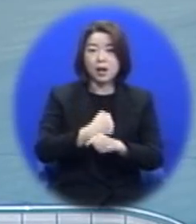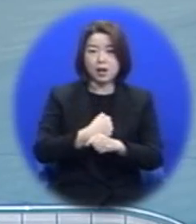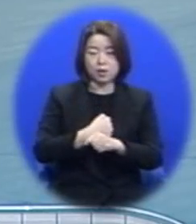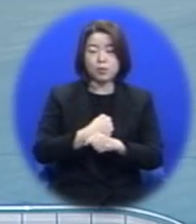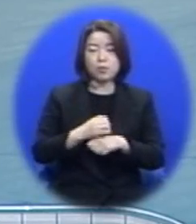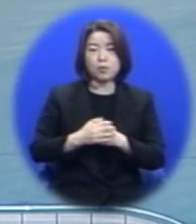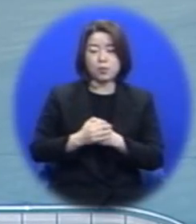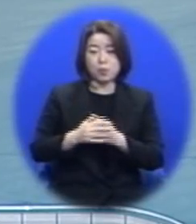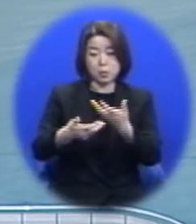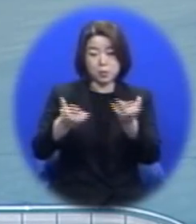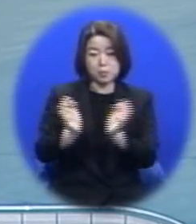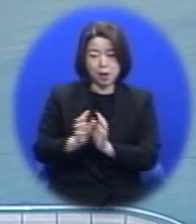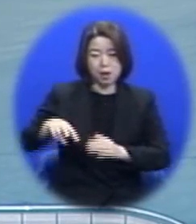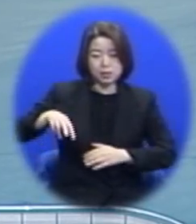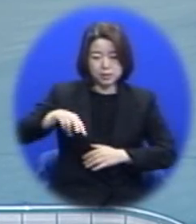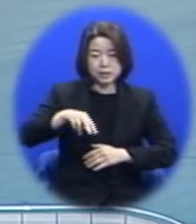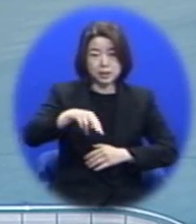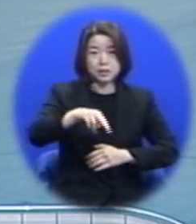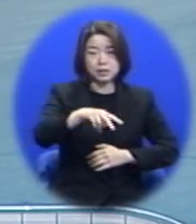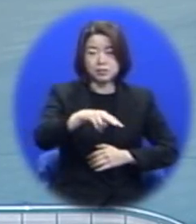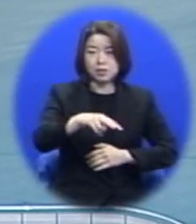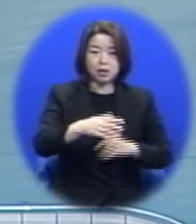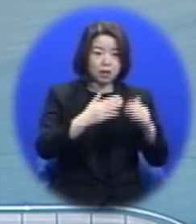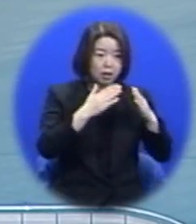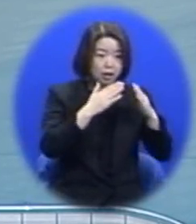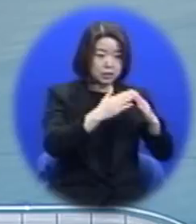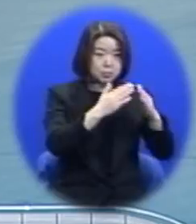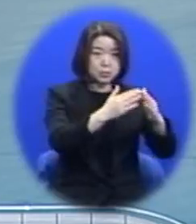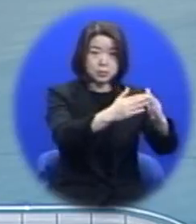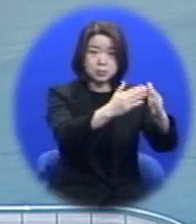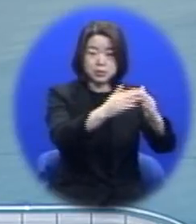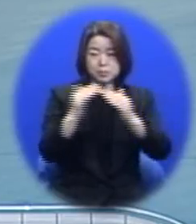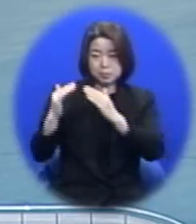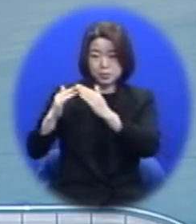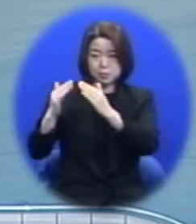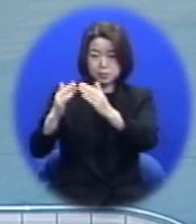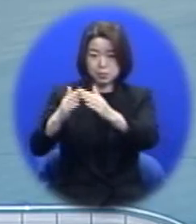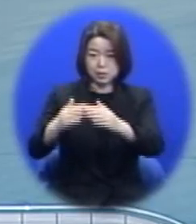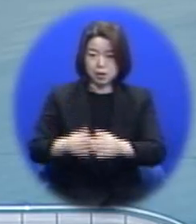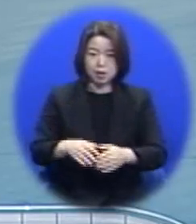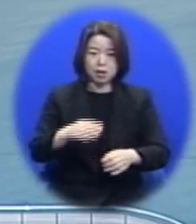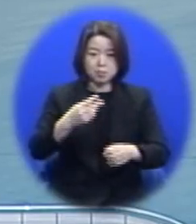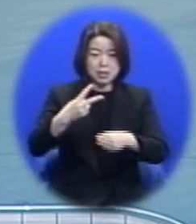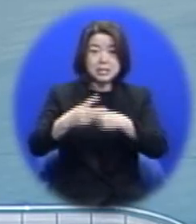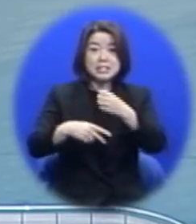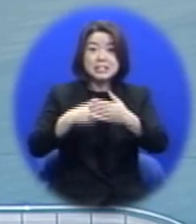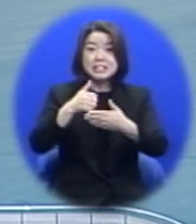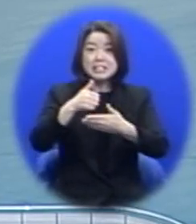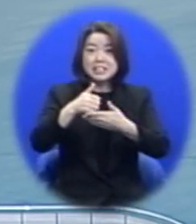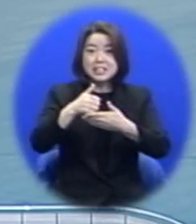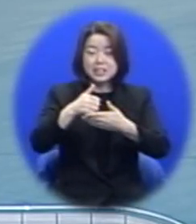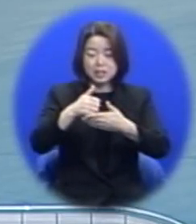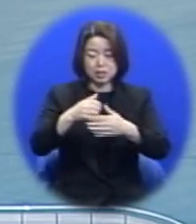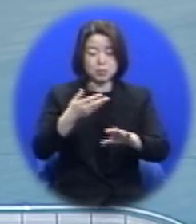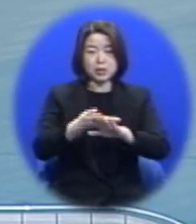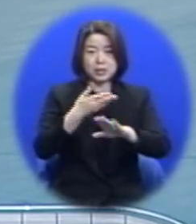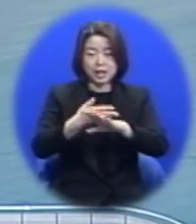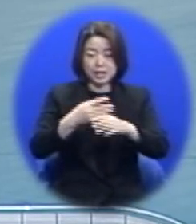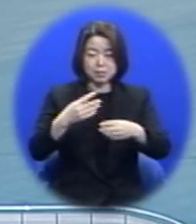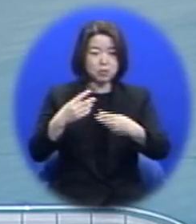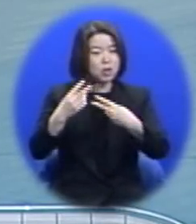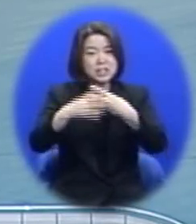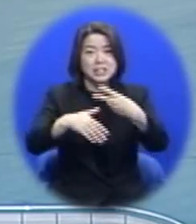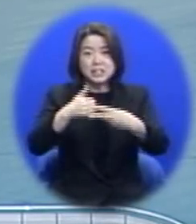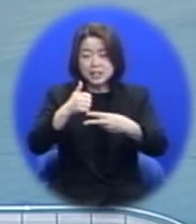이렇게 지나가는데 집집마다 다 신당을 이렇게 만들어 놓은 모습이 아주 괴기스러운 느낌도